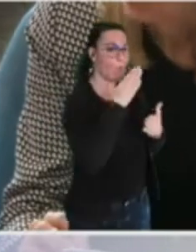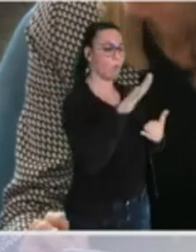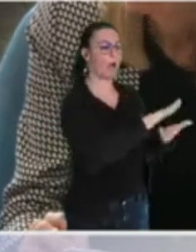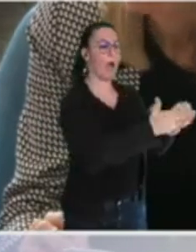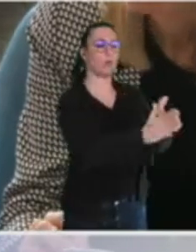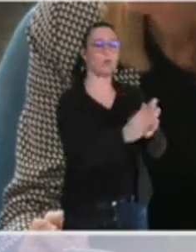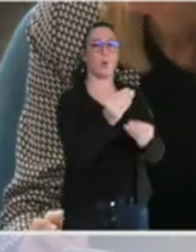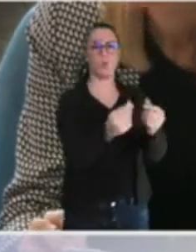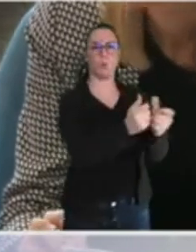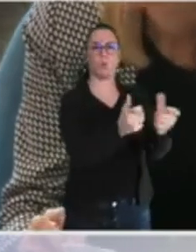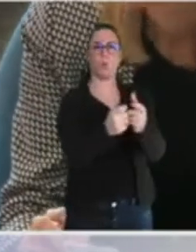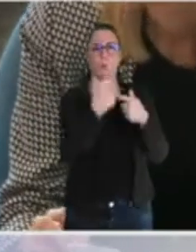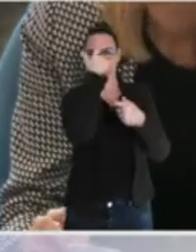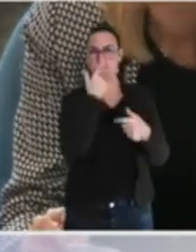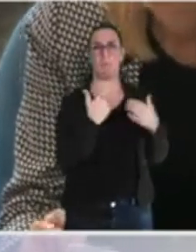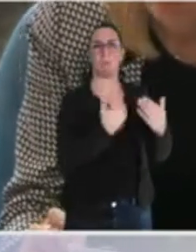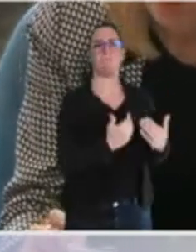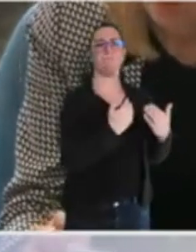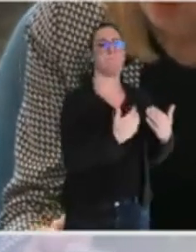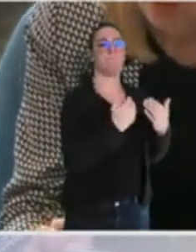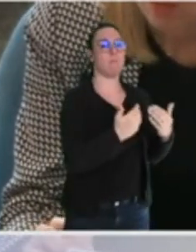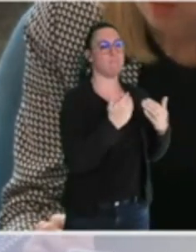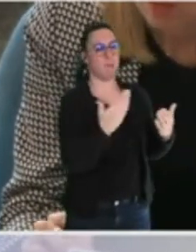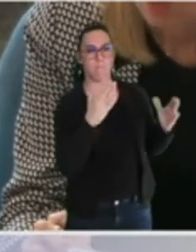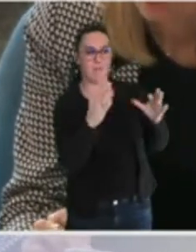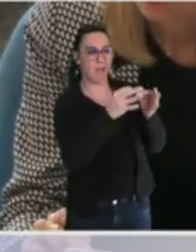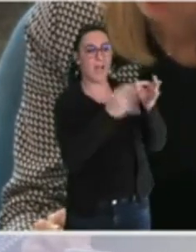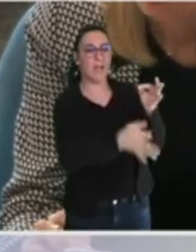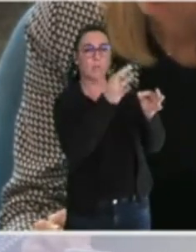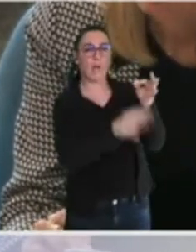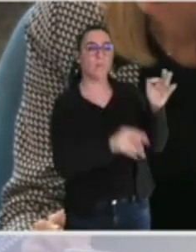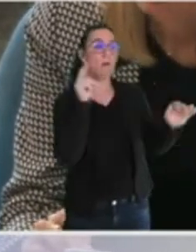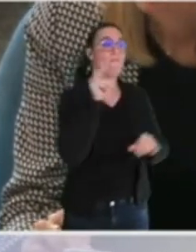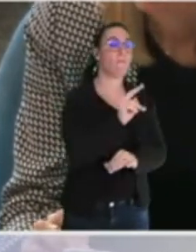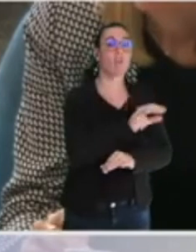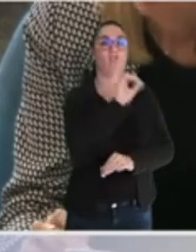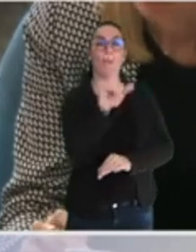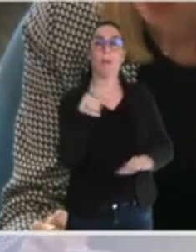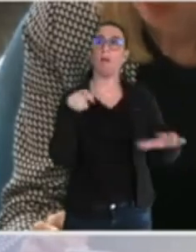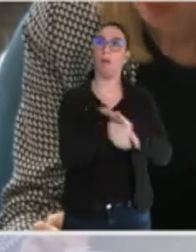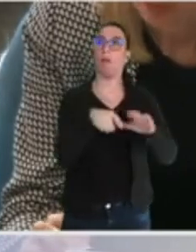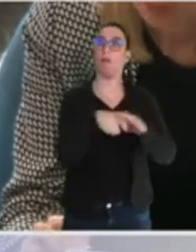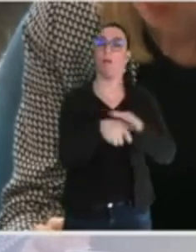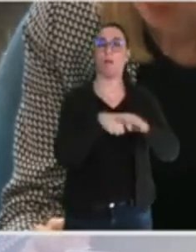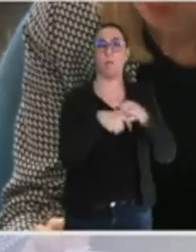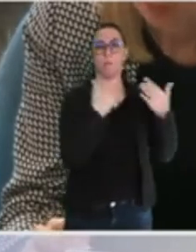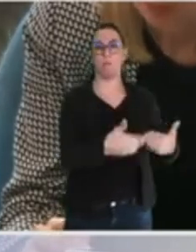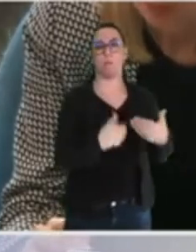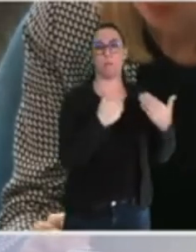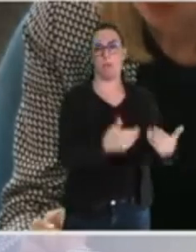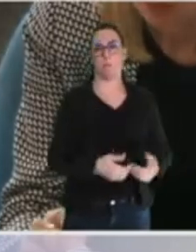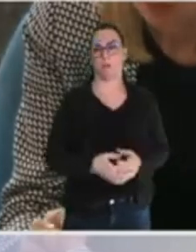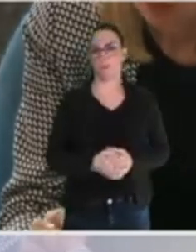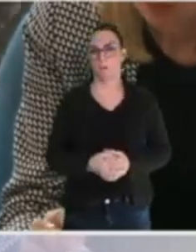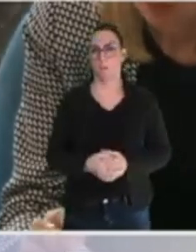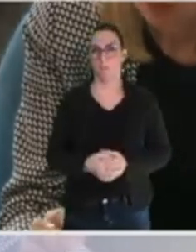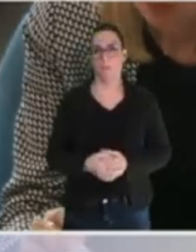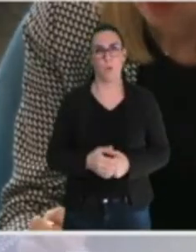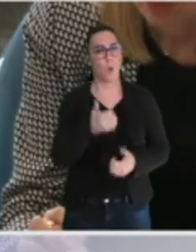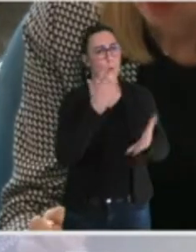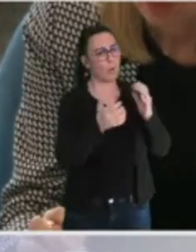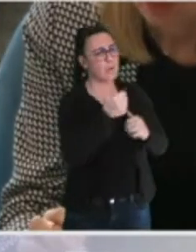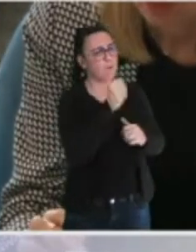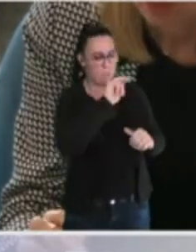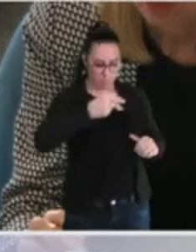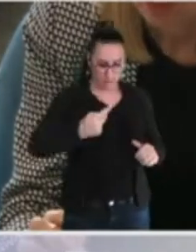et structures, toujours les mêmes, sans jamais s'interroger sur les résultats de ce qu'on finance en boucle depuis des années. Sans jamais vous dire qu'il faudrait